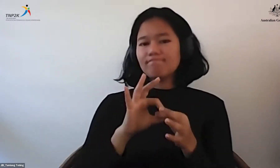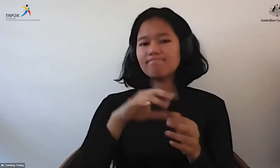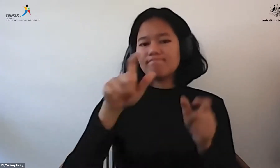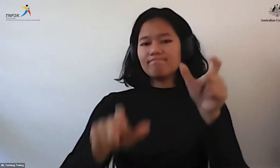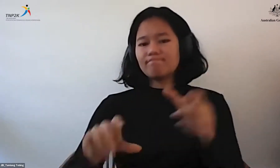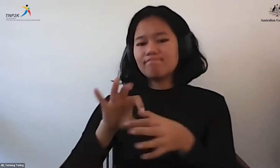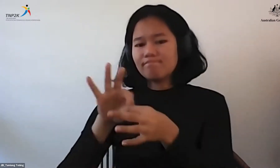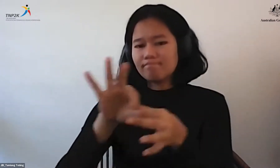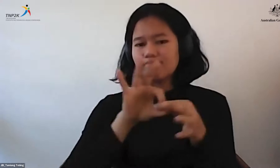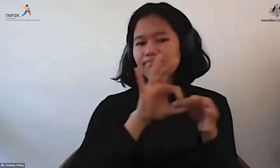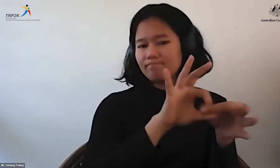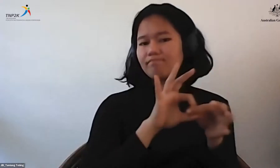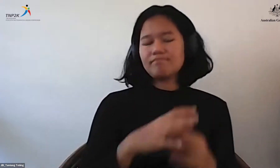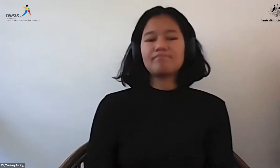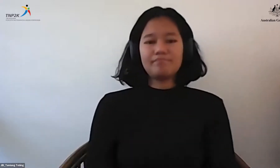lingkungan kita.